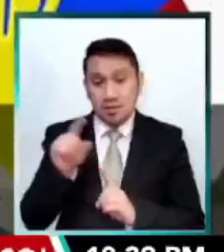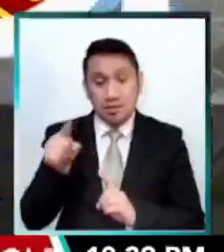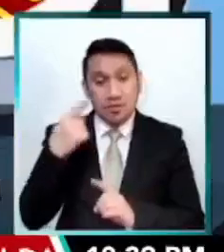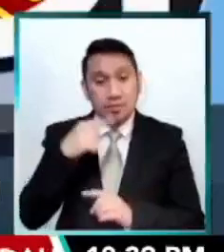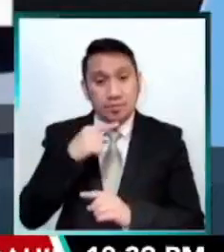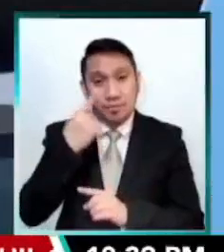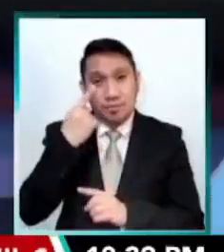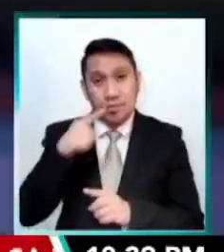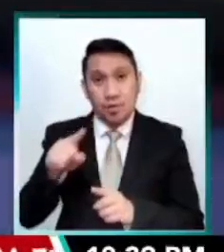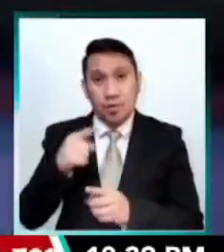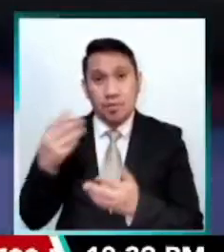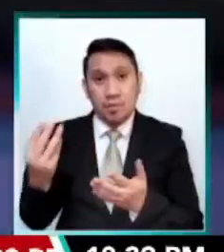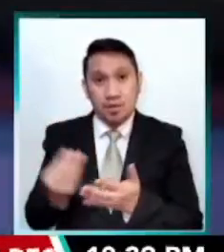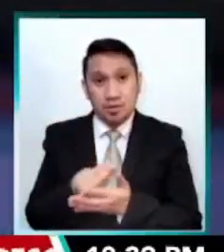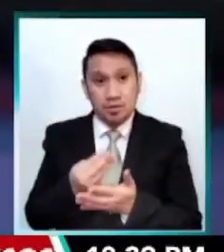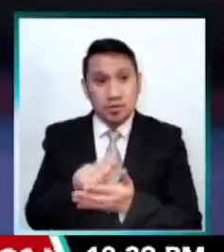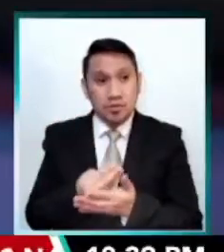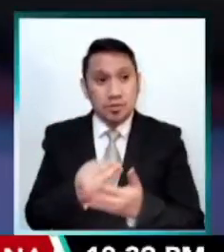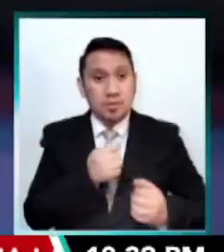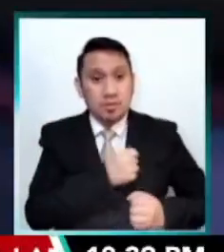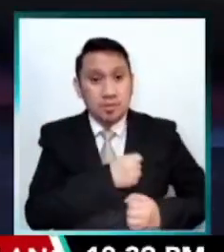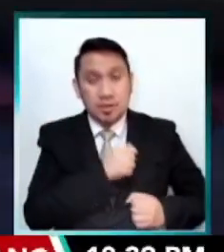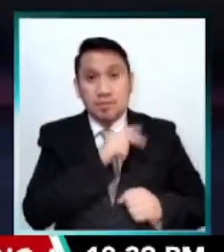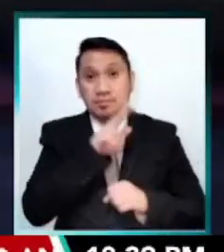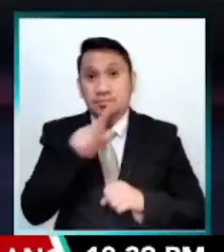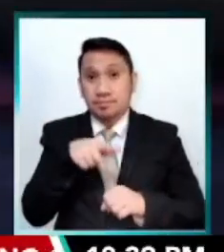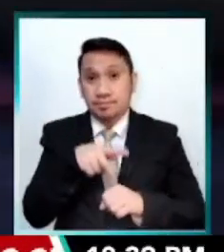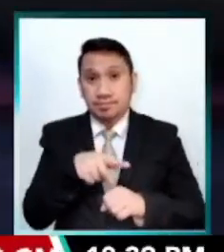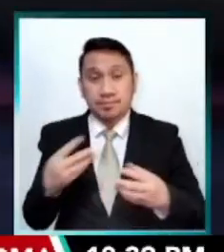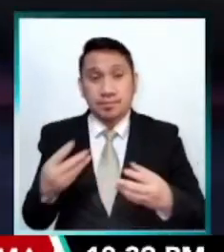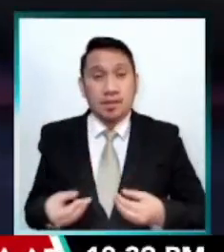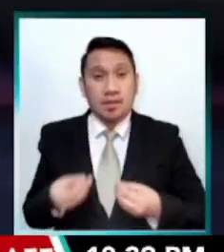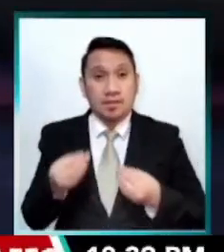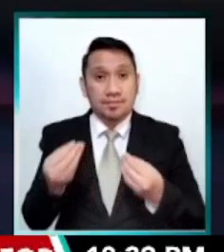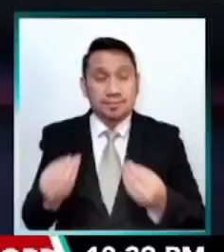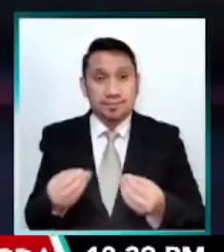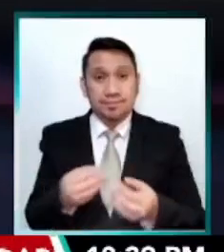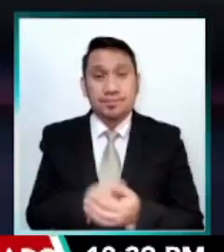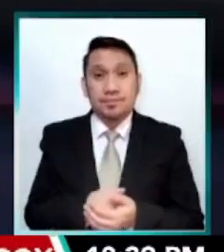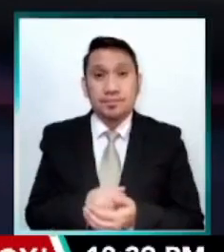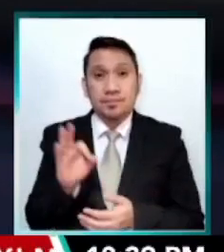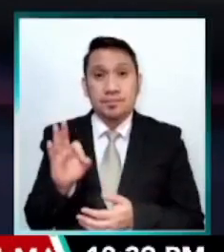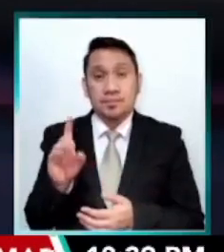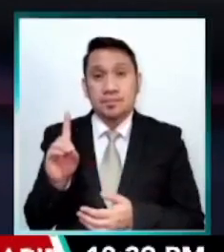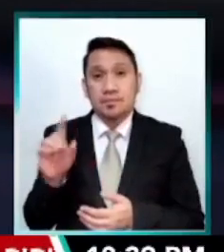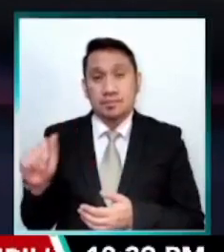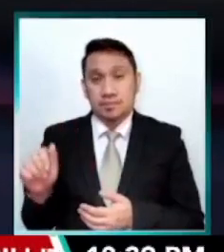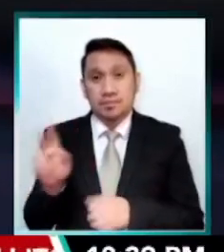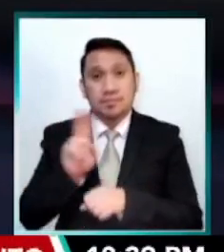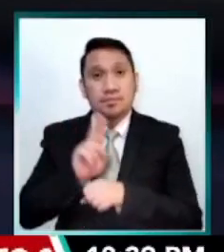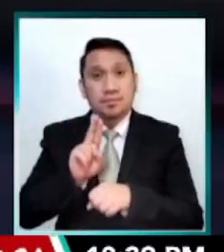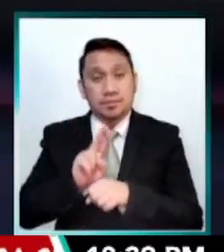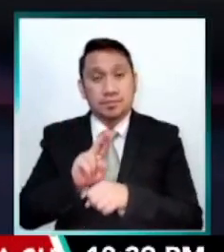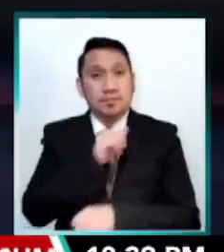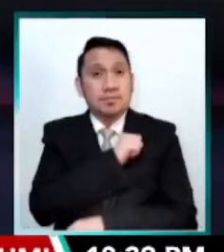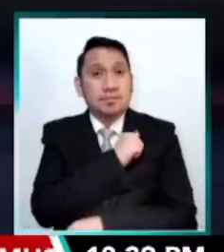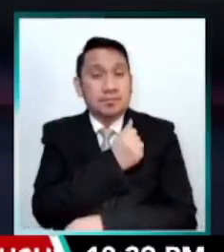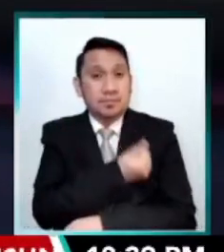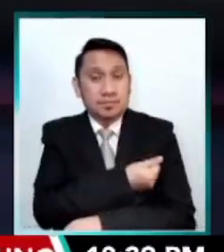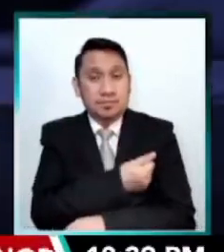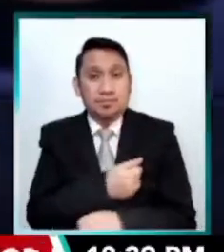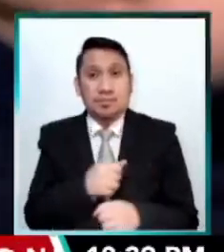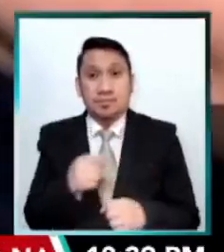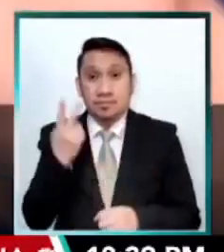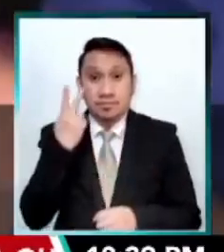Philippines. Binigyan na ng Food and Drug Administration ng Amerika ng Emergency Use Authorization ang bakunang